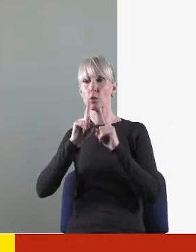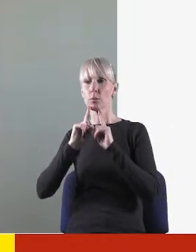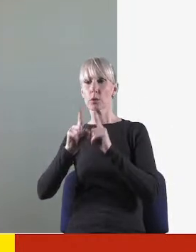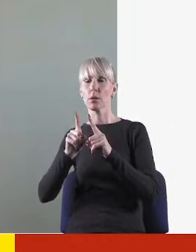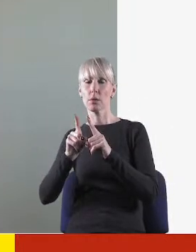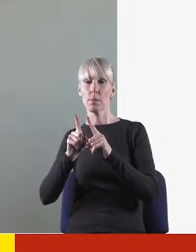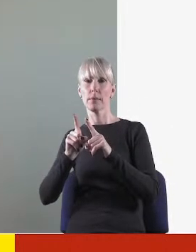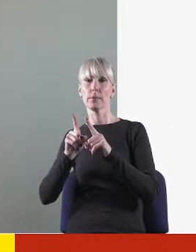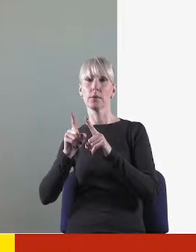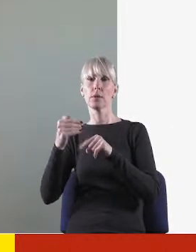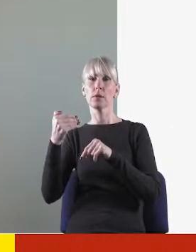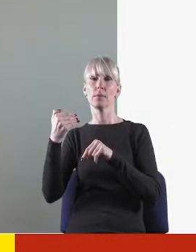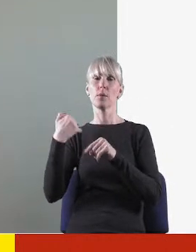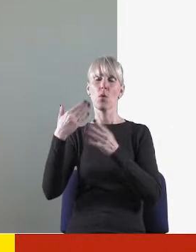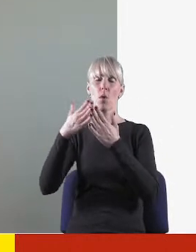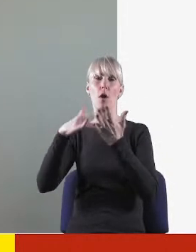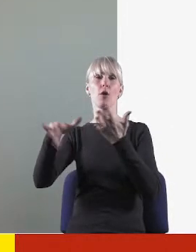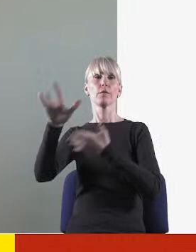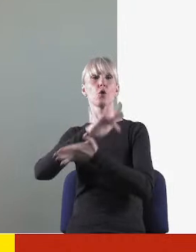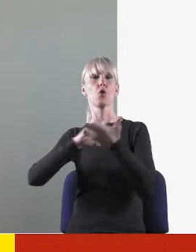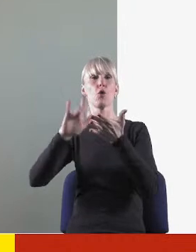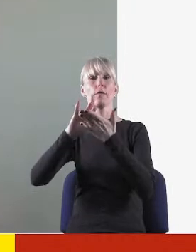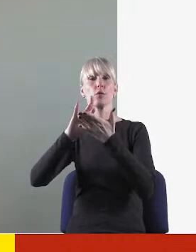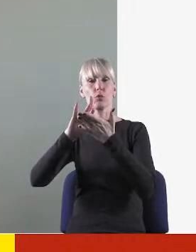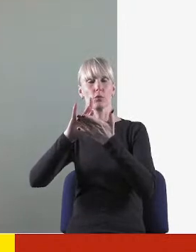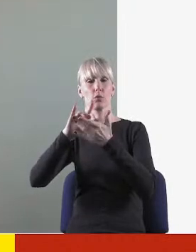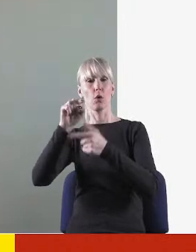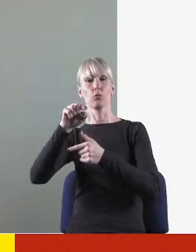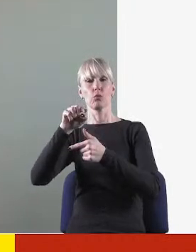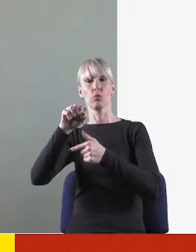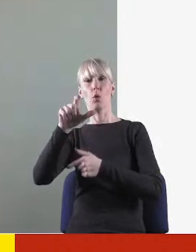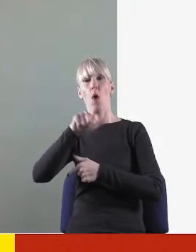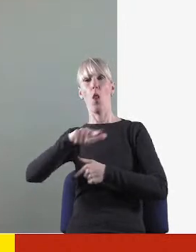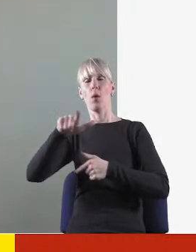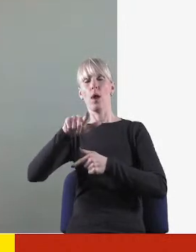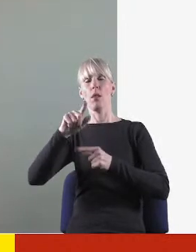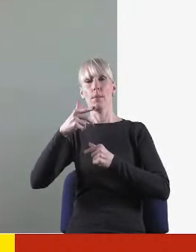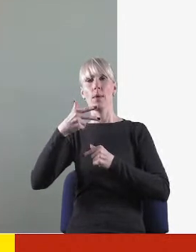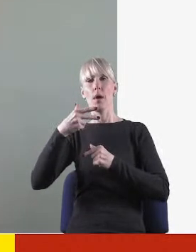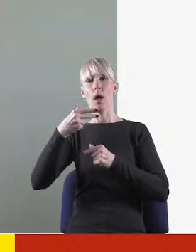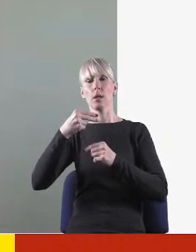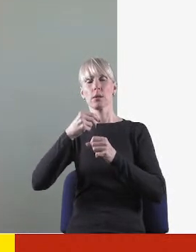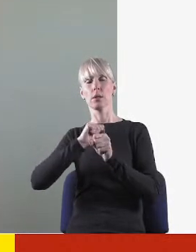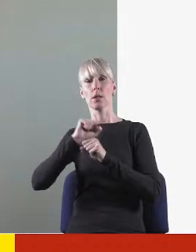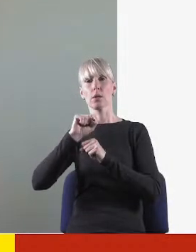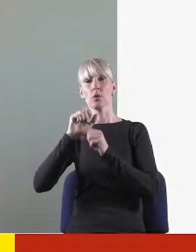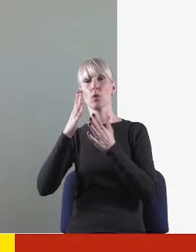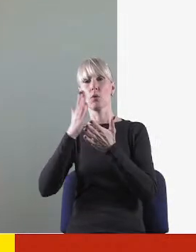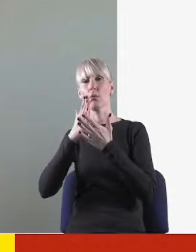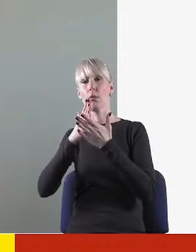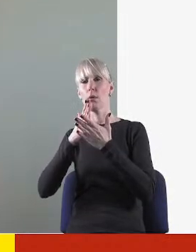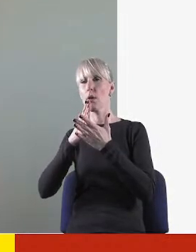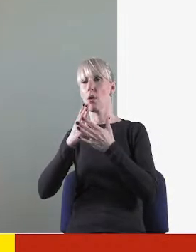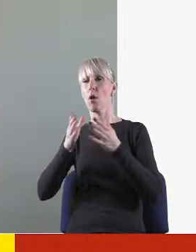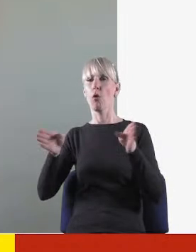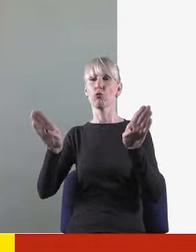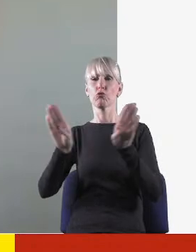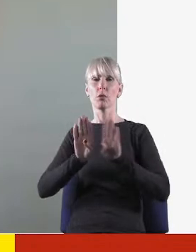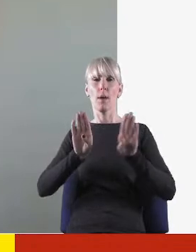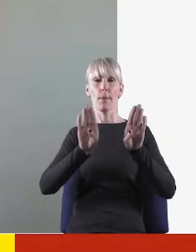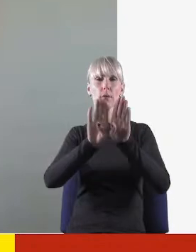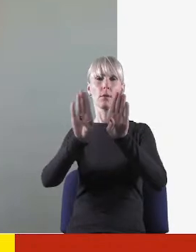ona w środowisku lokalnym, żeby nie były to takie ściśle zamknięte